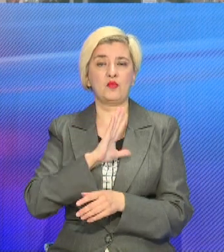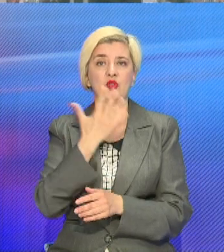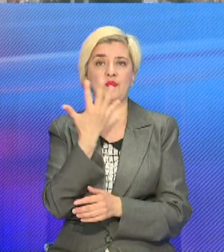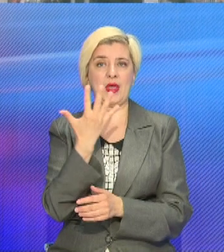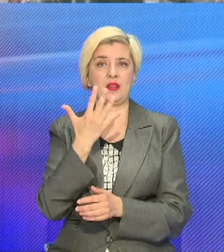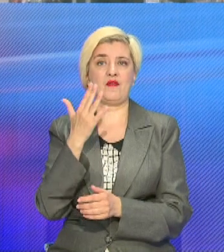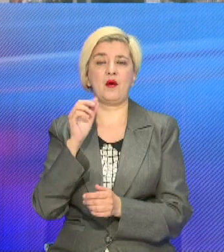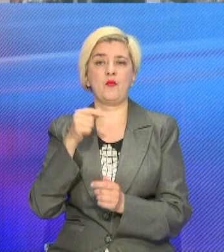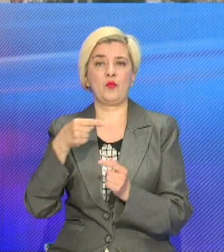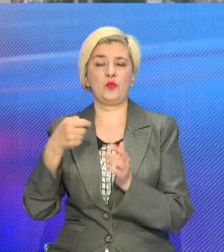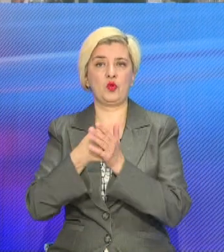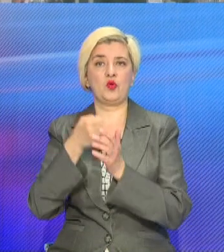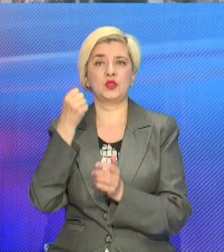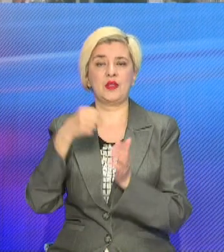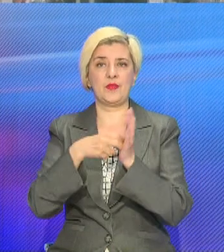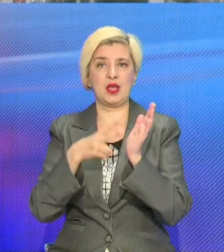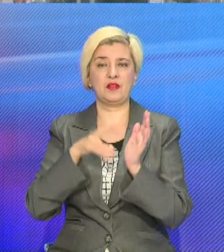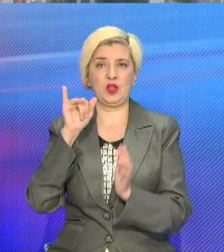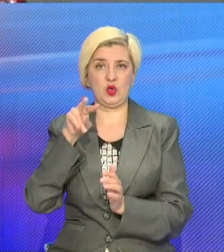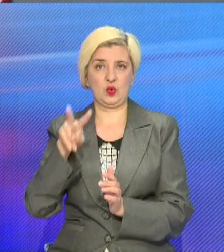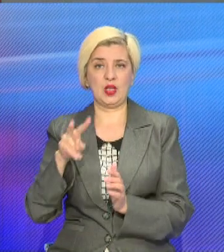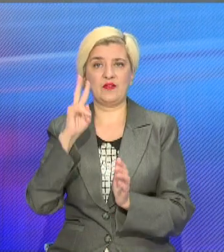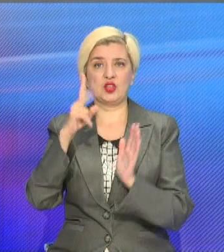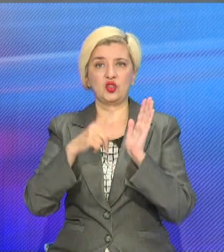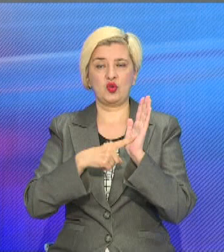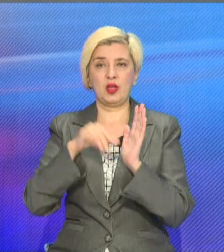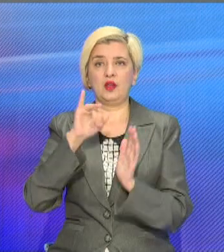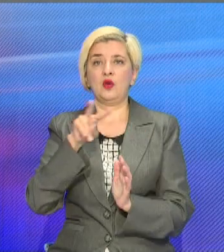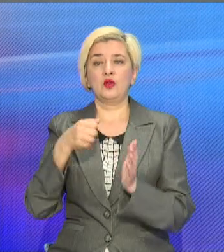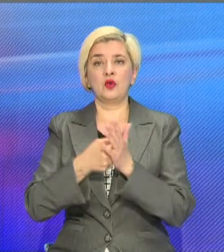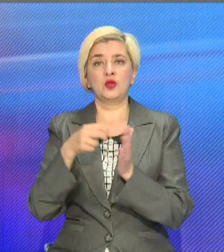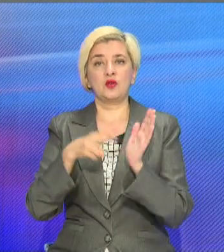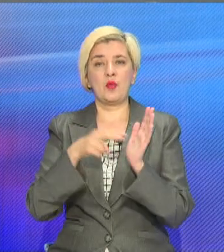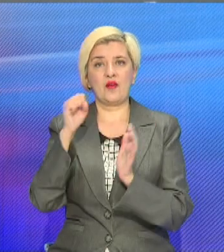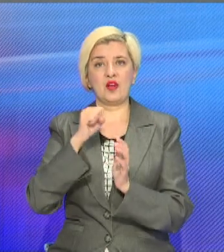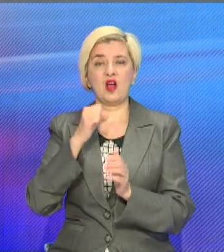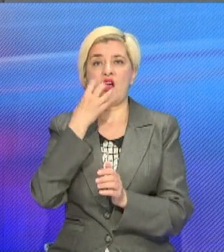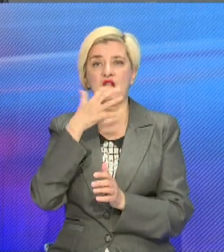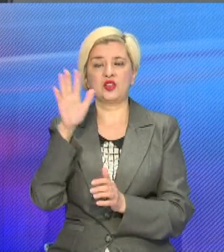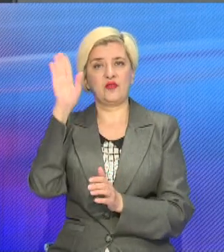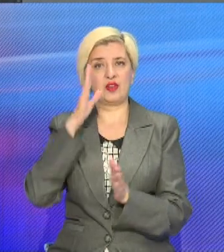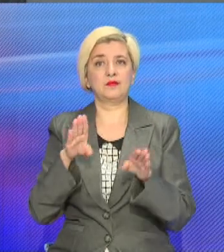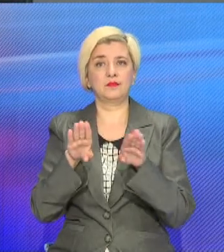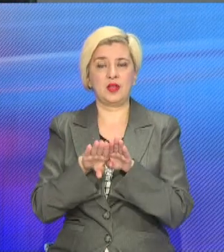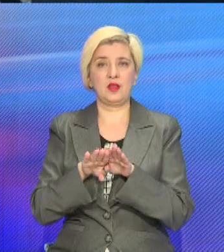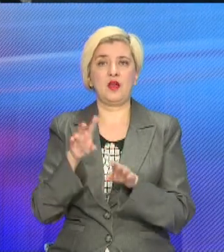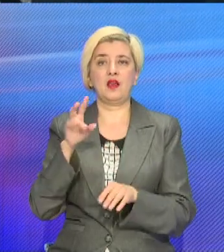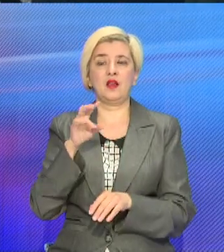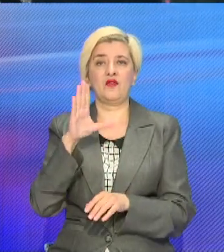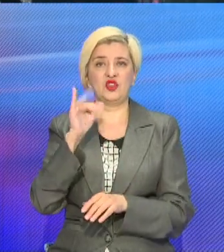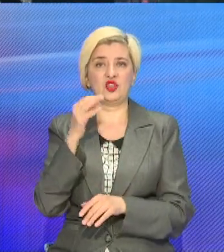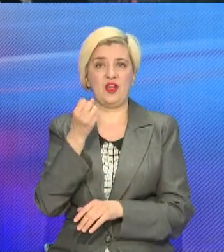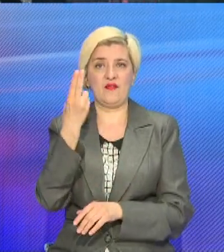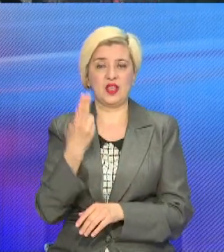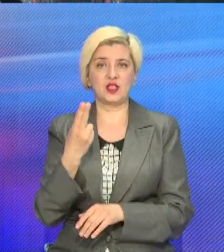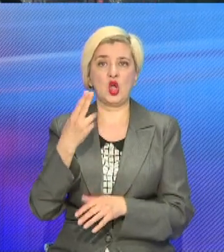17 ліпеня. З 26 ліпеня па 7 жніўня гарачай вады не будзе ў Занёманскай частцы горада. Гэта мікрараёны